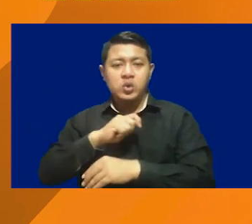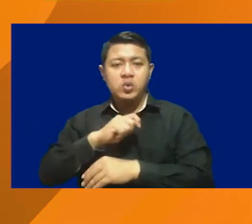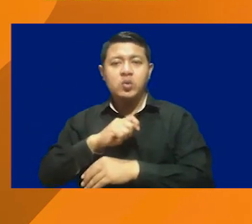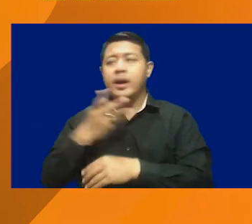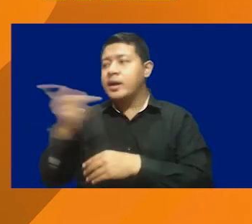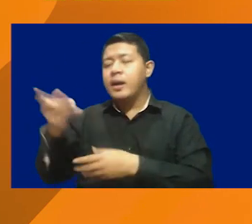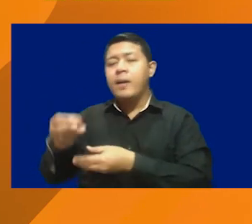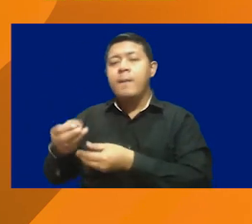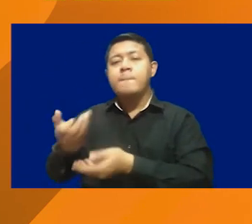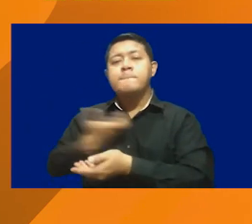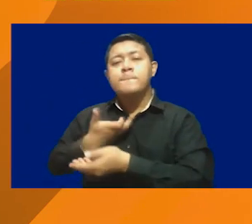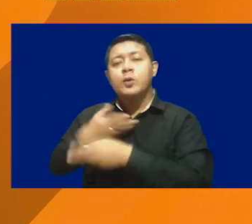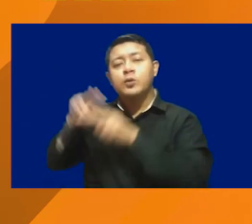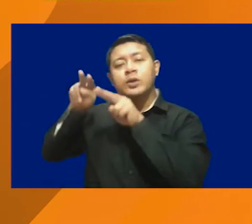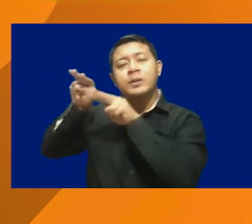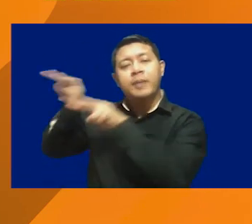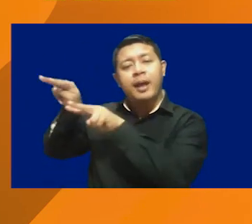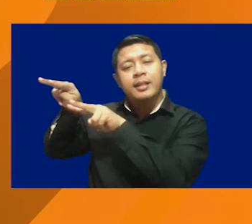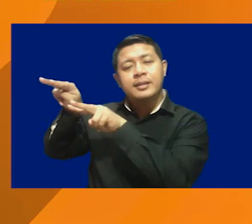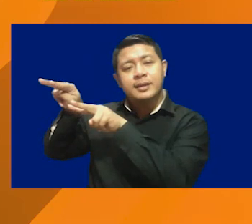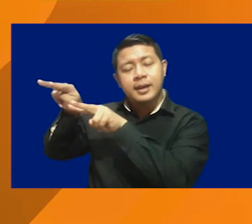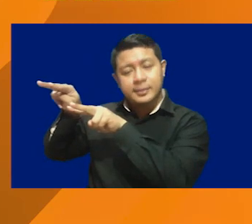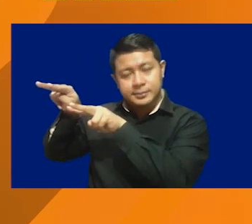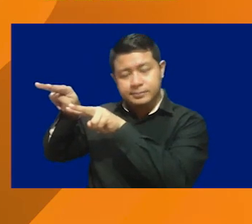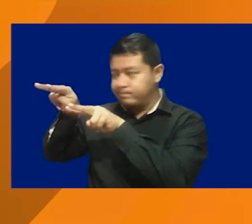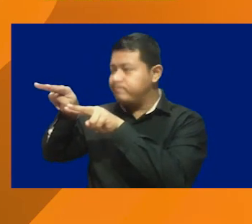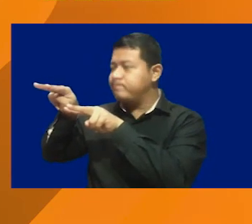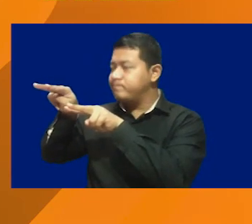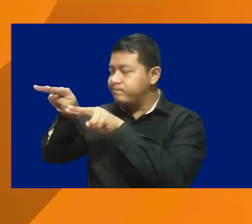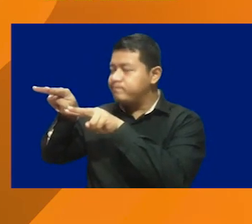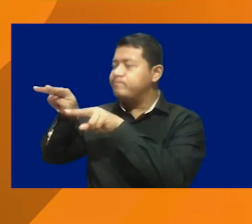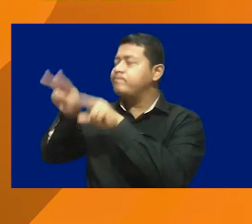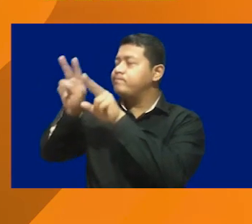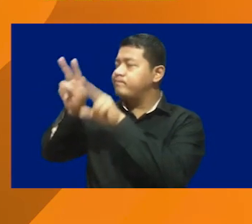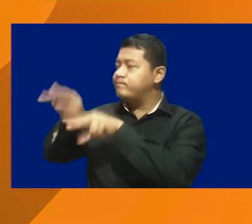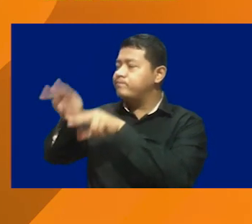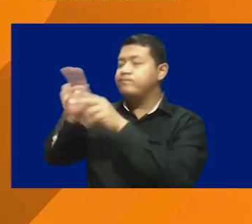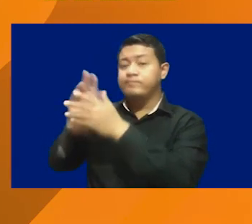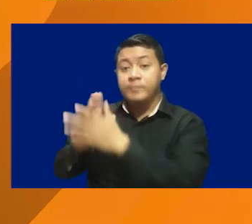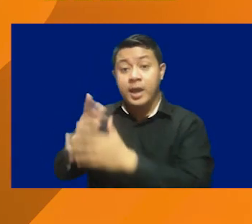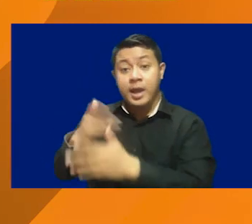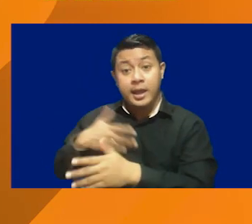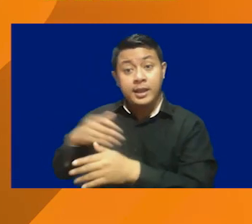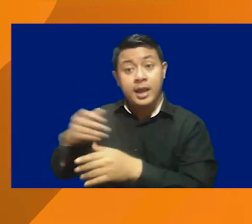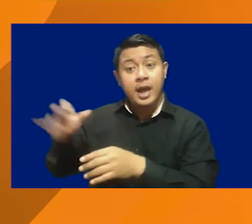dewasa, orang tua, dia juga butuh diperhatikan.